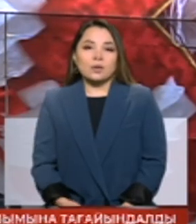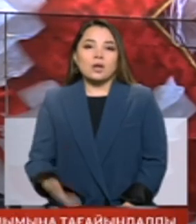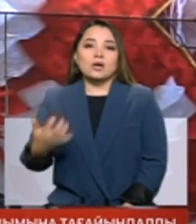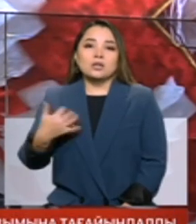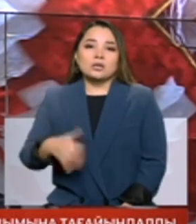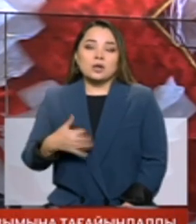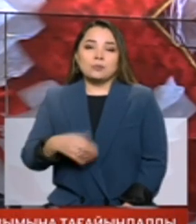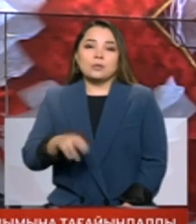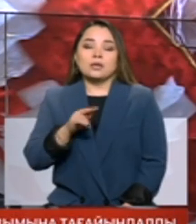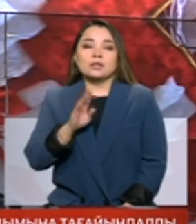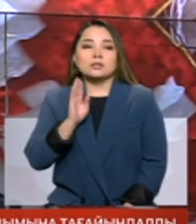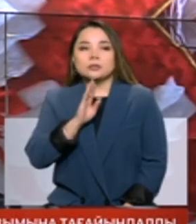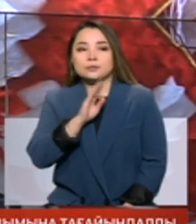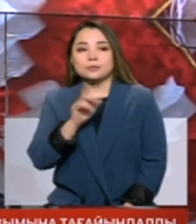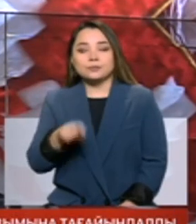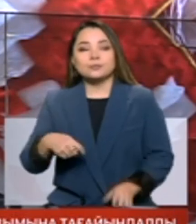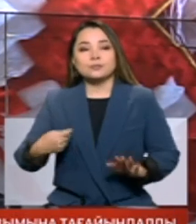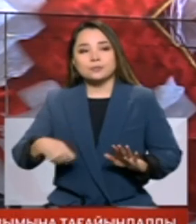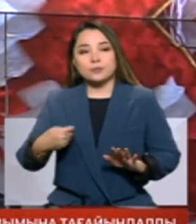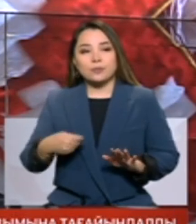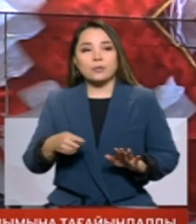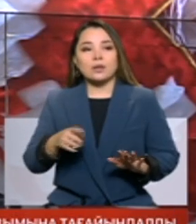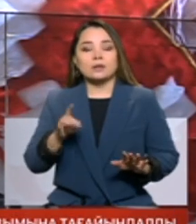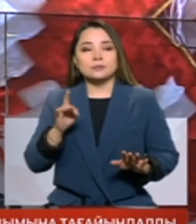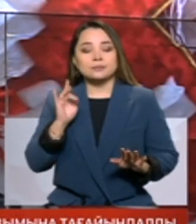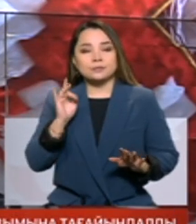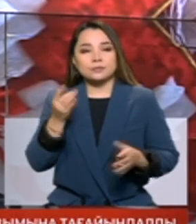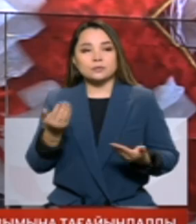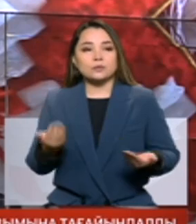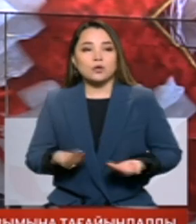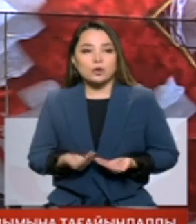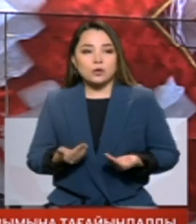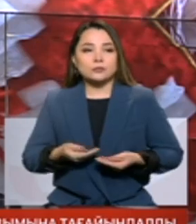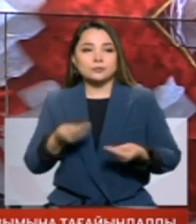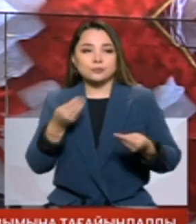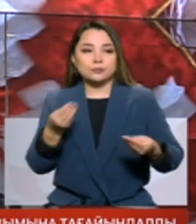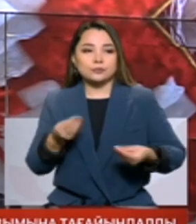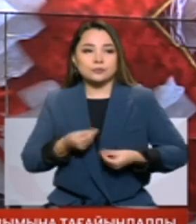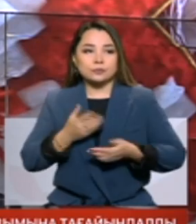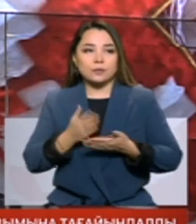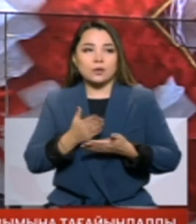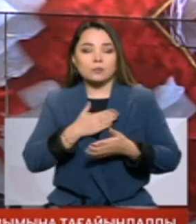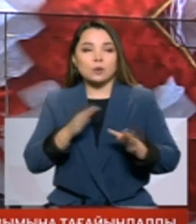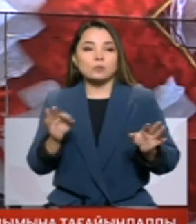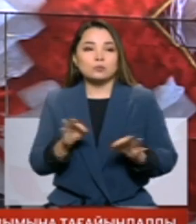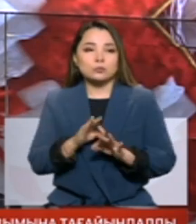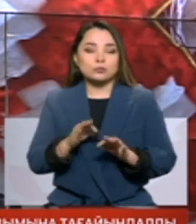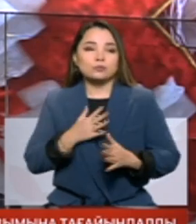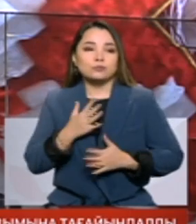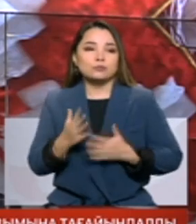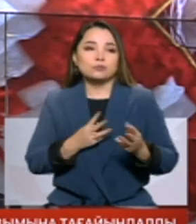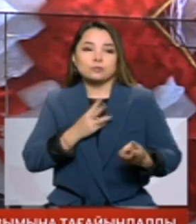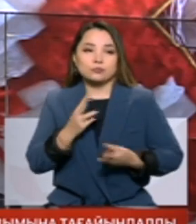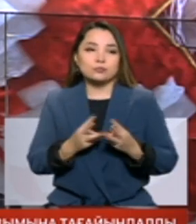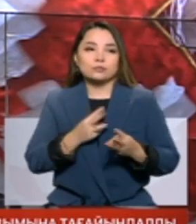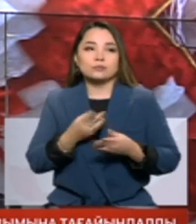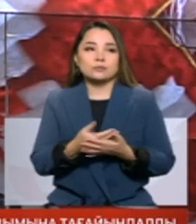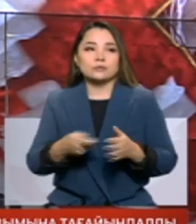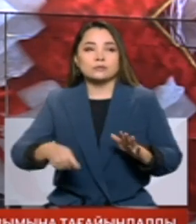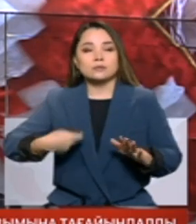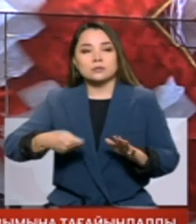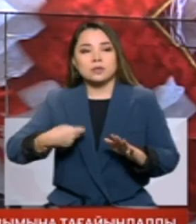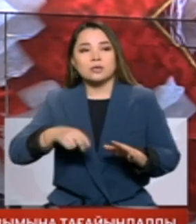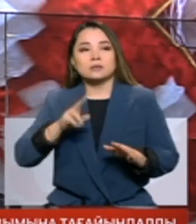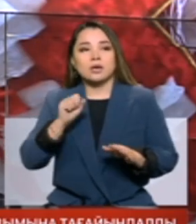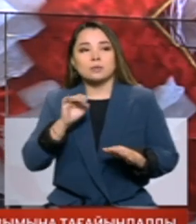Жамбылдық ісмер келіншекке тігін машинасының даусы өмірге деген құштарлық сыйлайды. Менің музыка, менің мотивациям деп түрлі бұйым тіккен